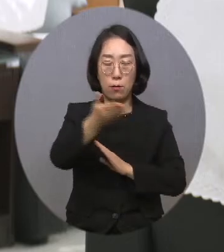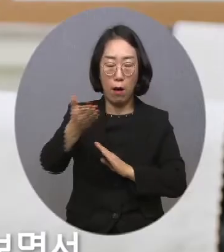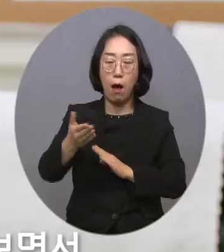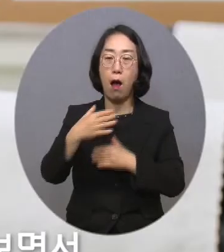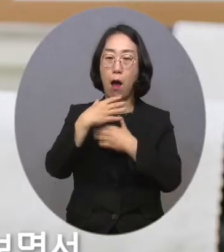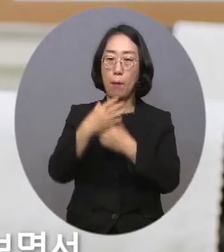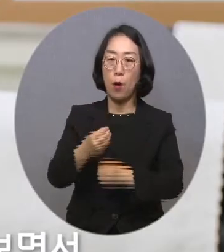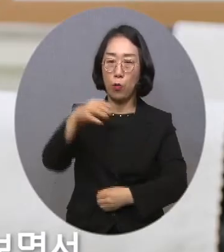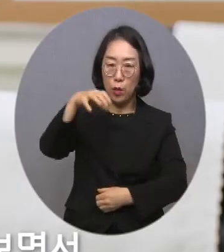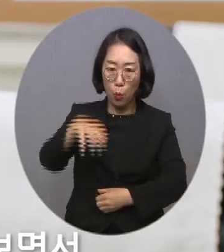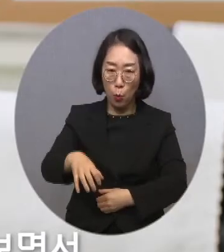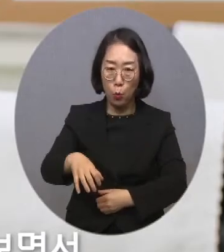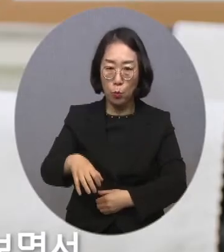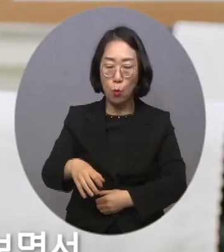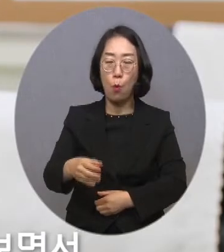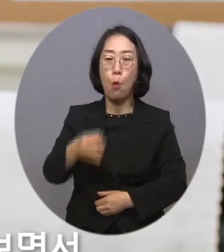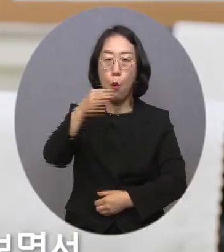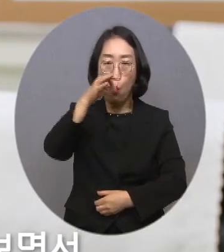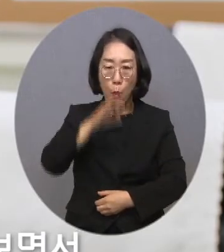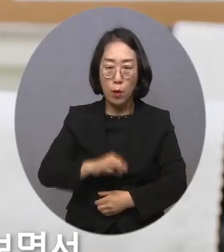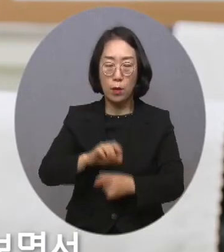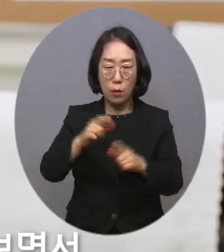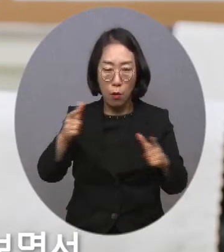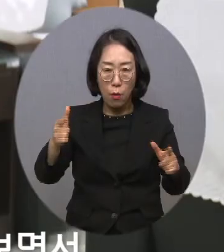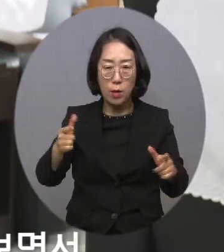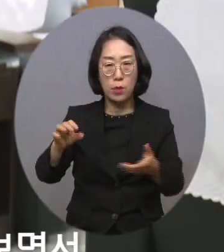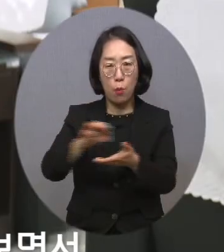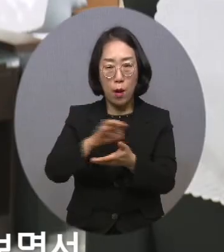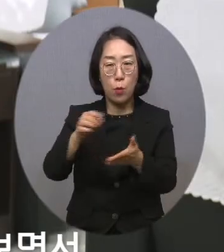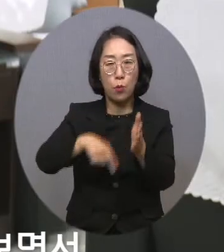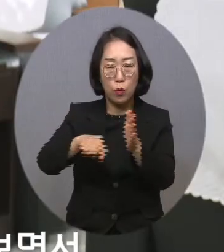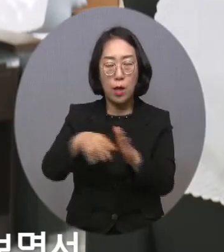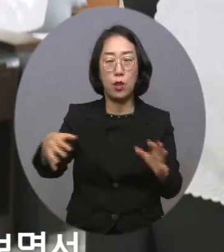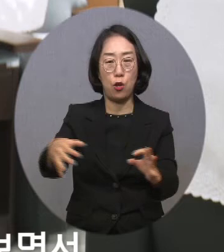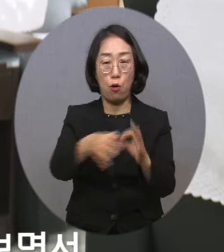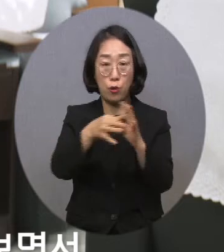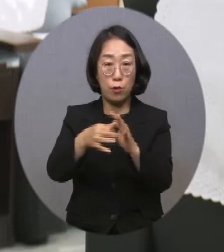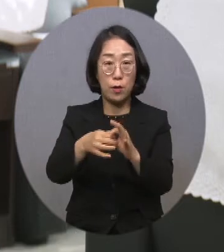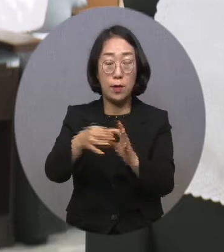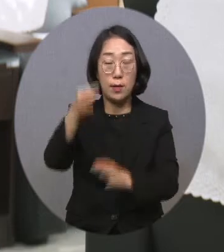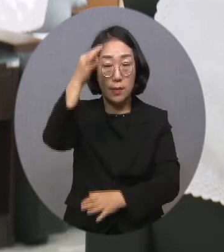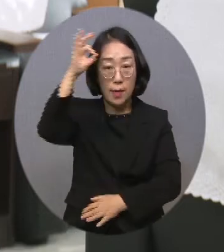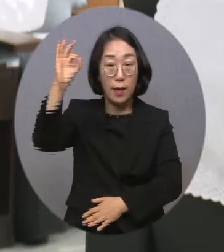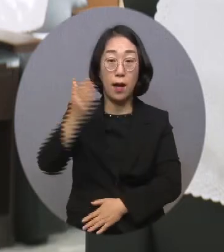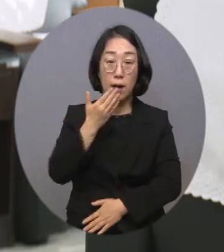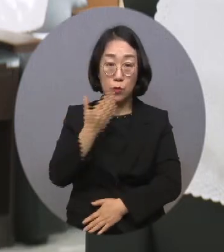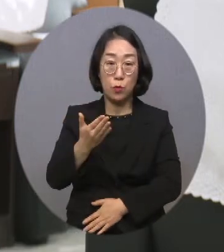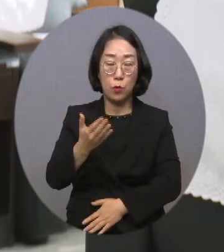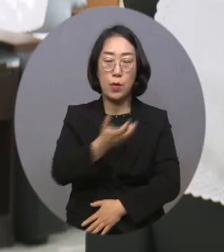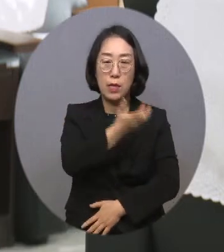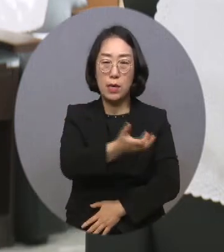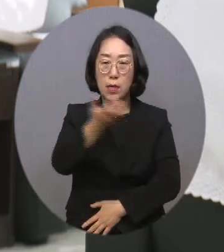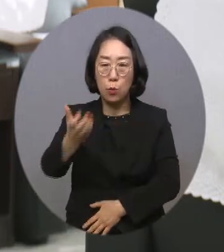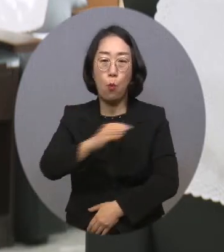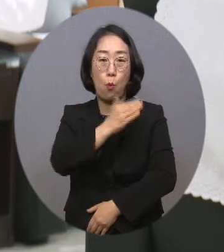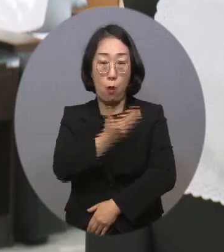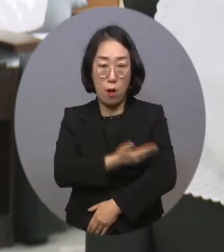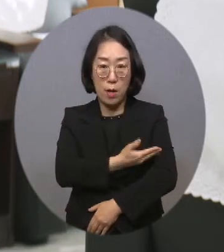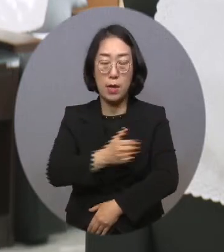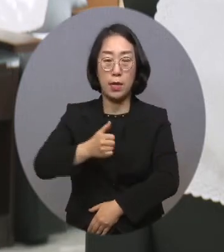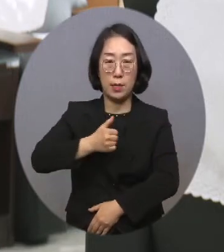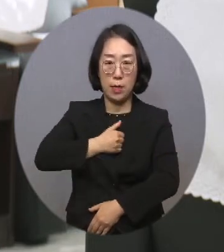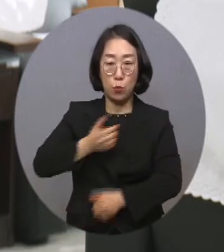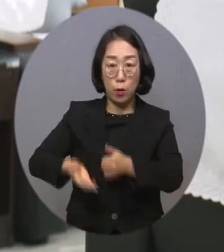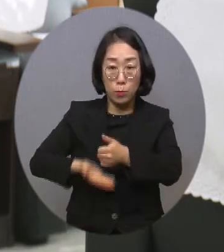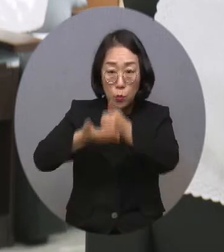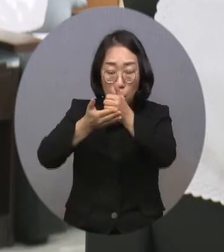편의시설과 장애인의 독립적 활용 가능성에 대한 연계를 생각해 보면서 장애인의 이동권과 그리고 자존감 등을